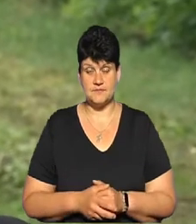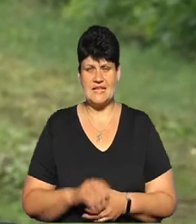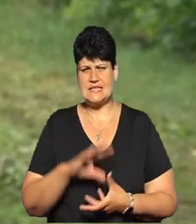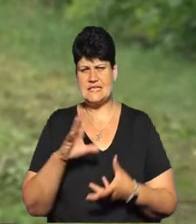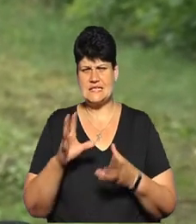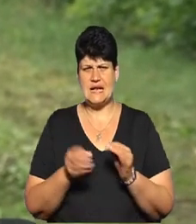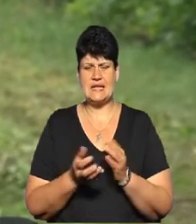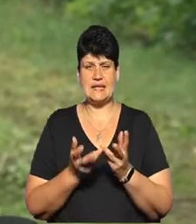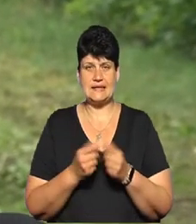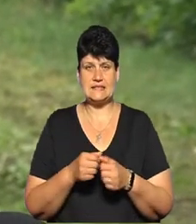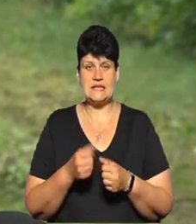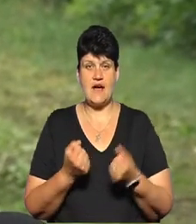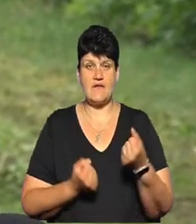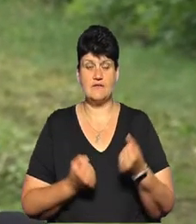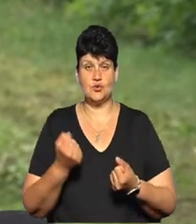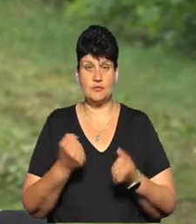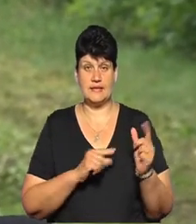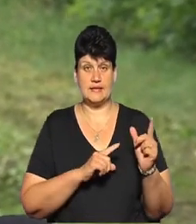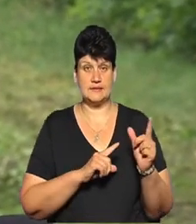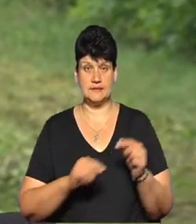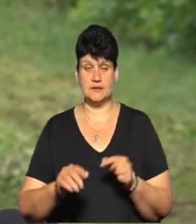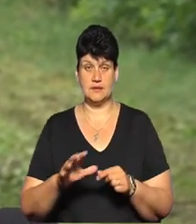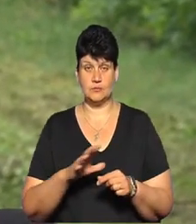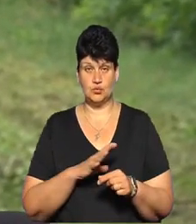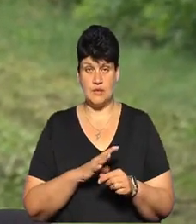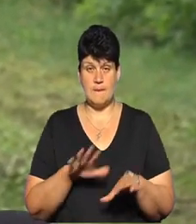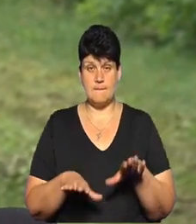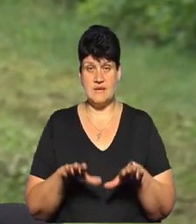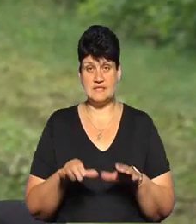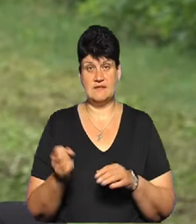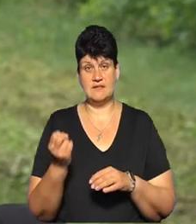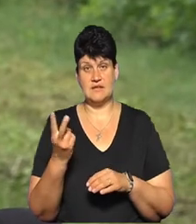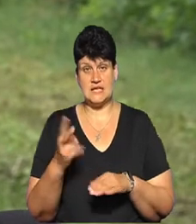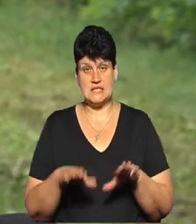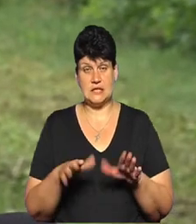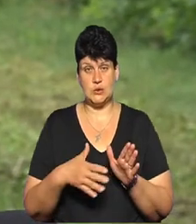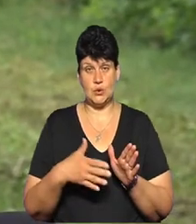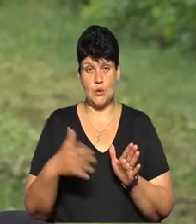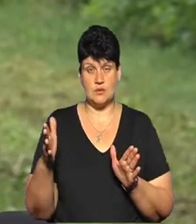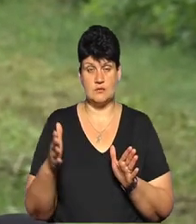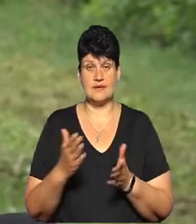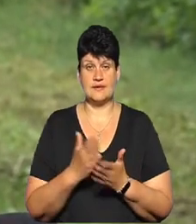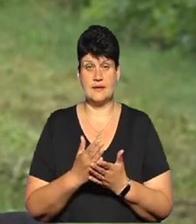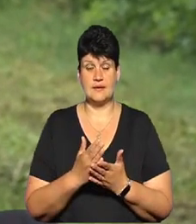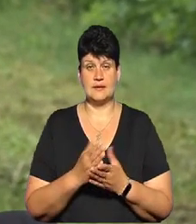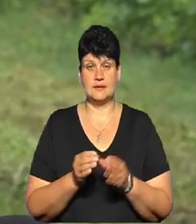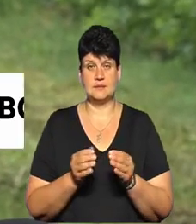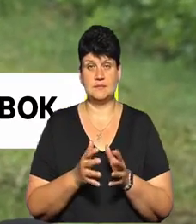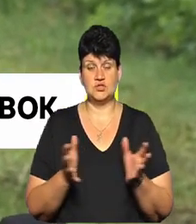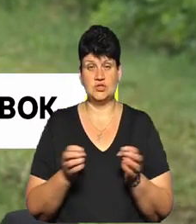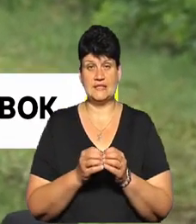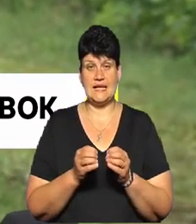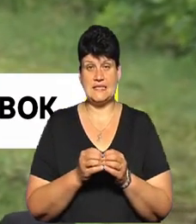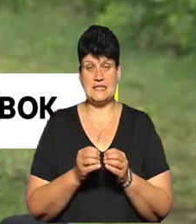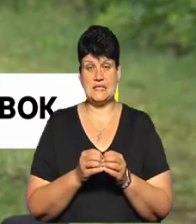яка проїхала вантажних автомобілів масою від 12 тонн, складає понад 10 тисяч